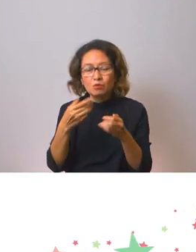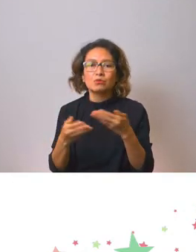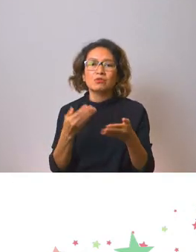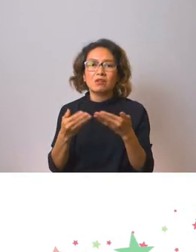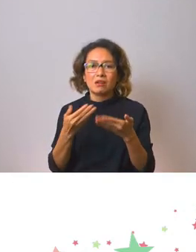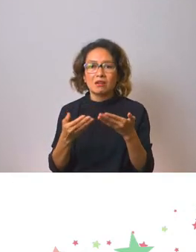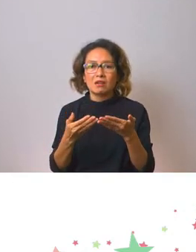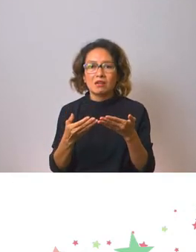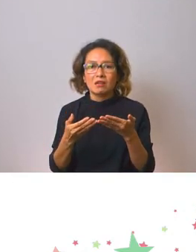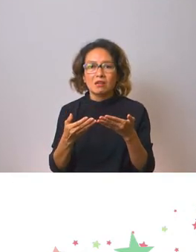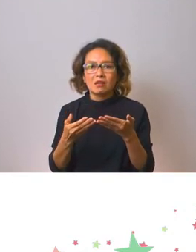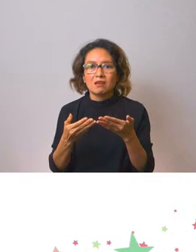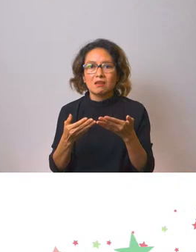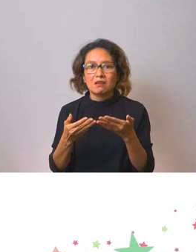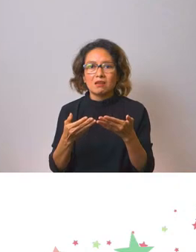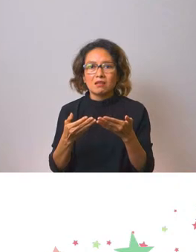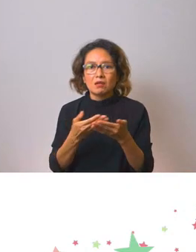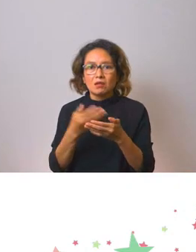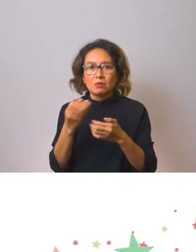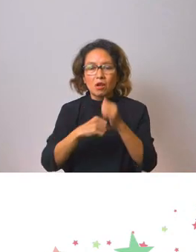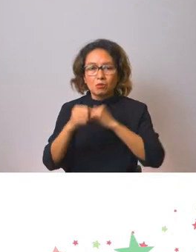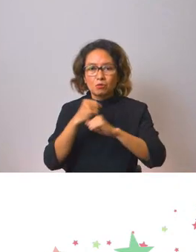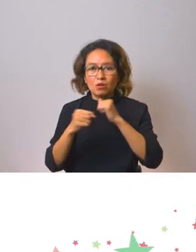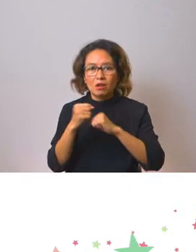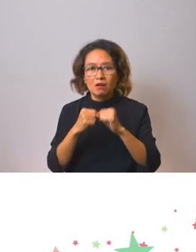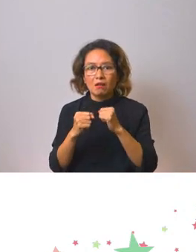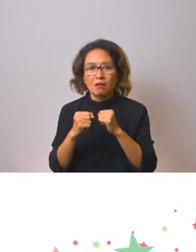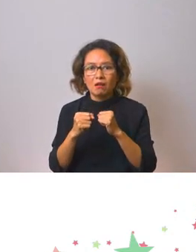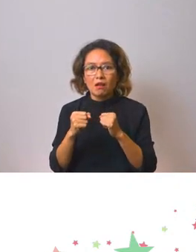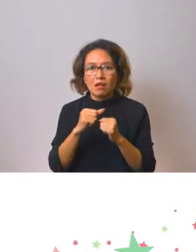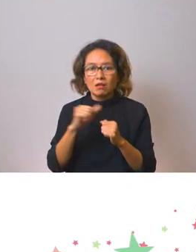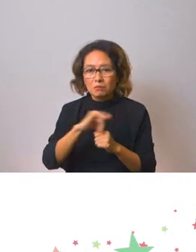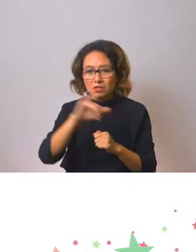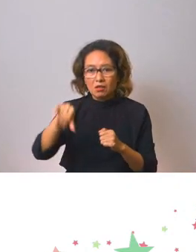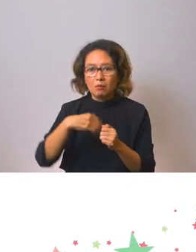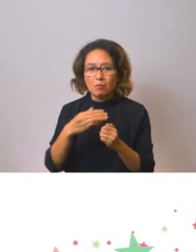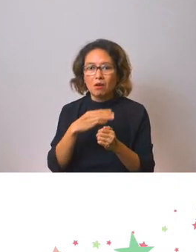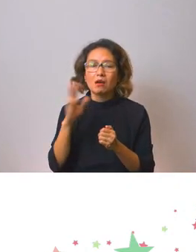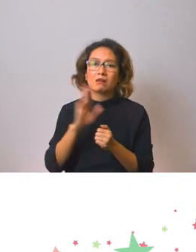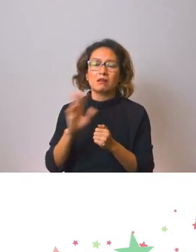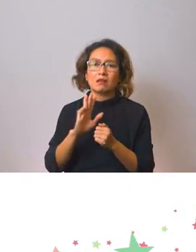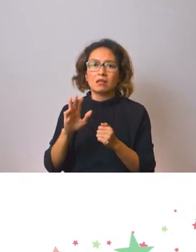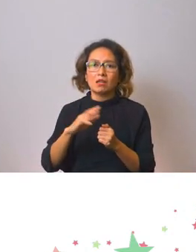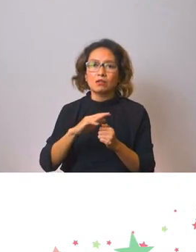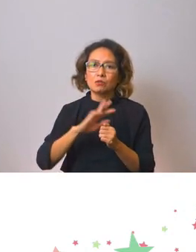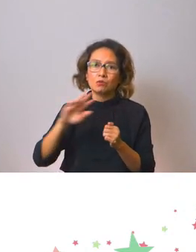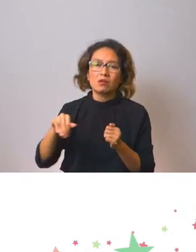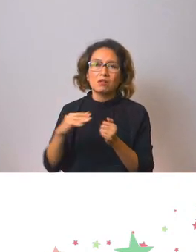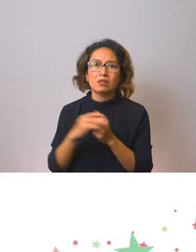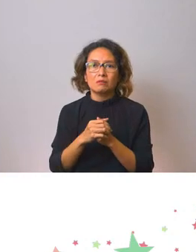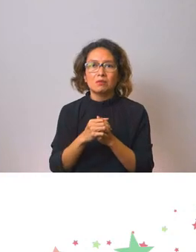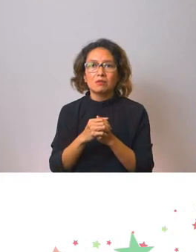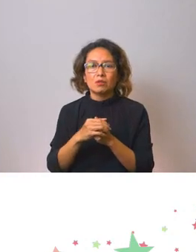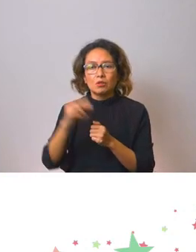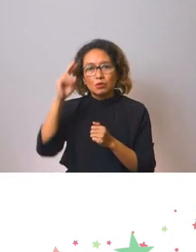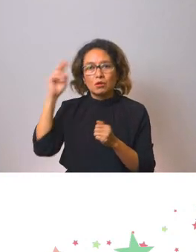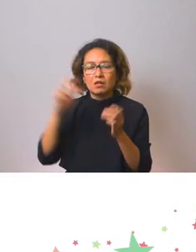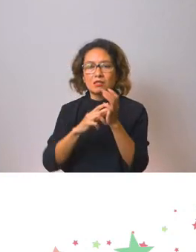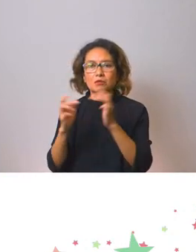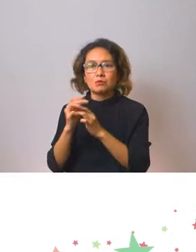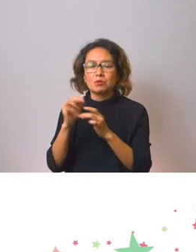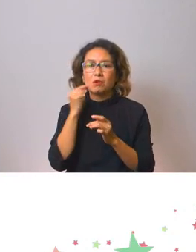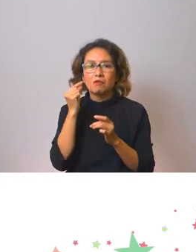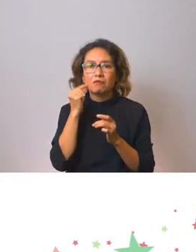melakukan kegiatan bersama keluarga dan melakukan tugas yang lain. Tuhan Yesus, maafkan kami karena kita tidak